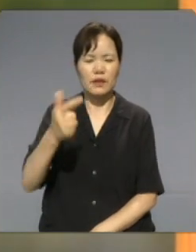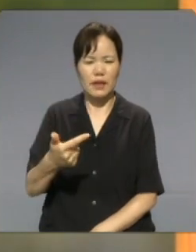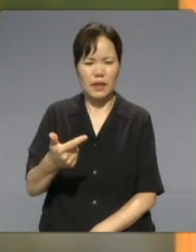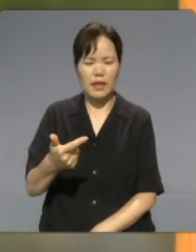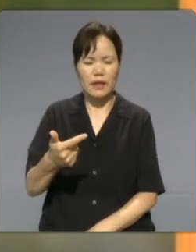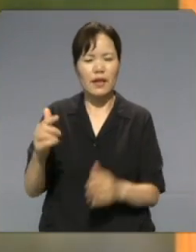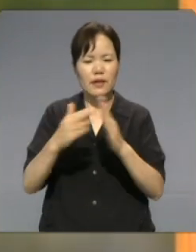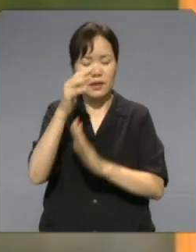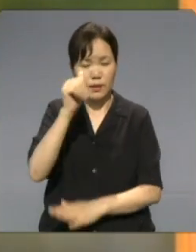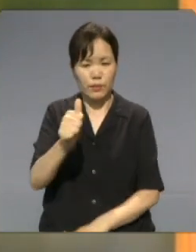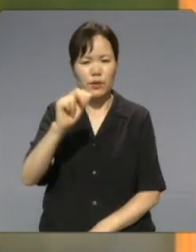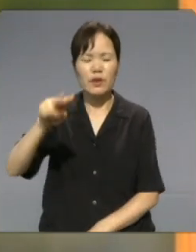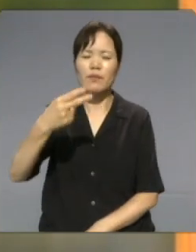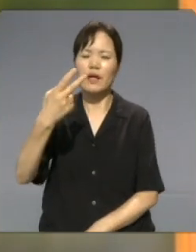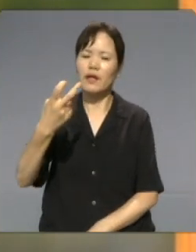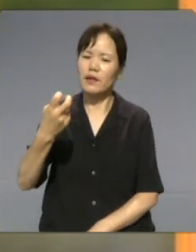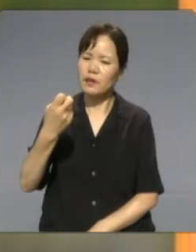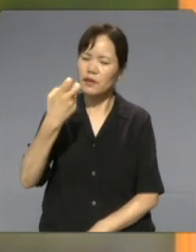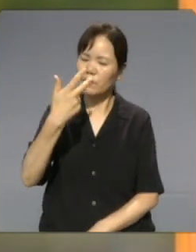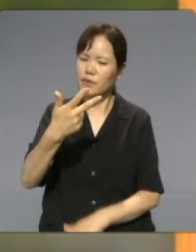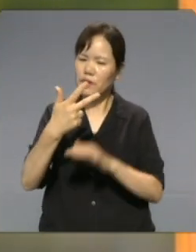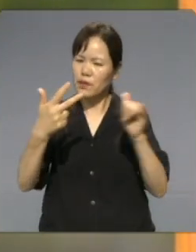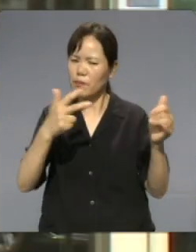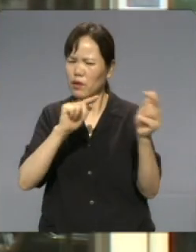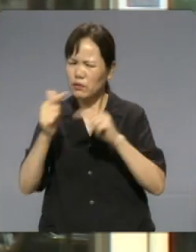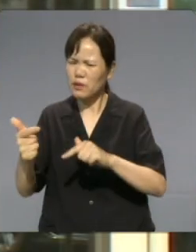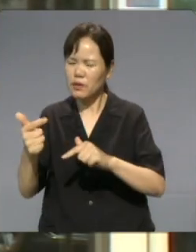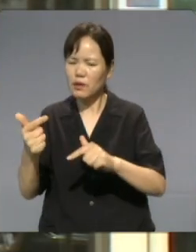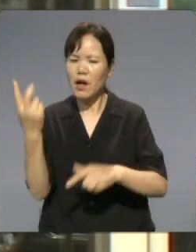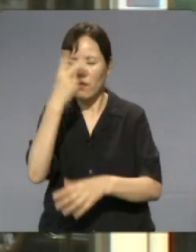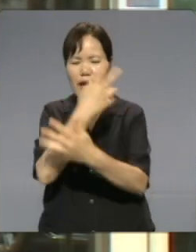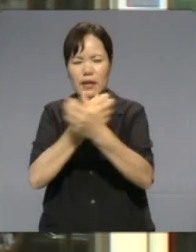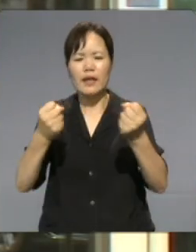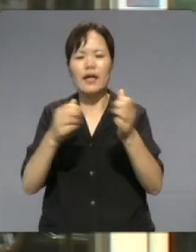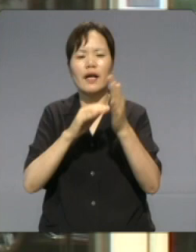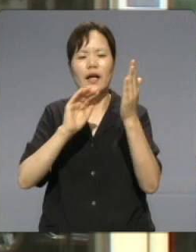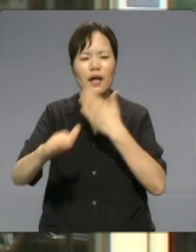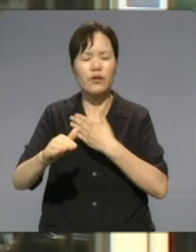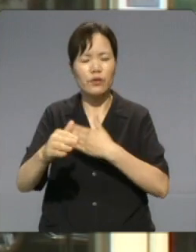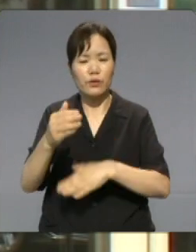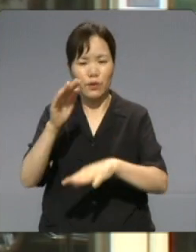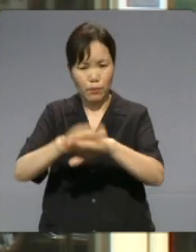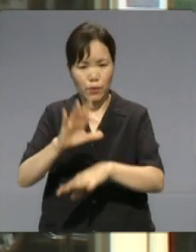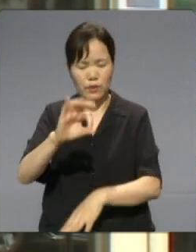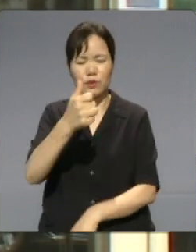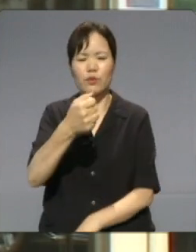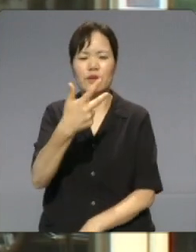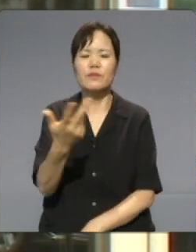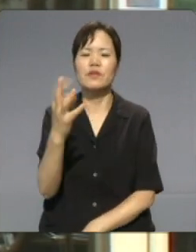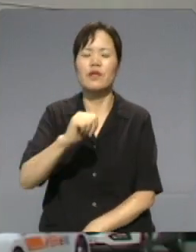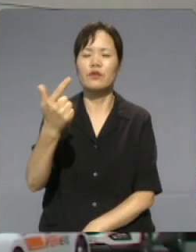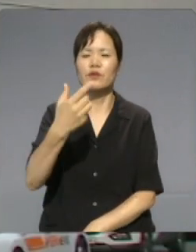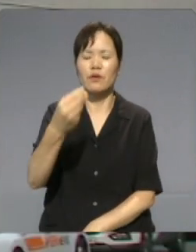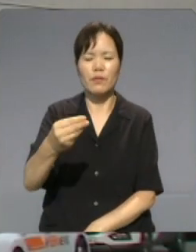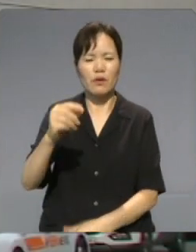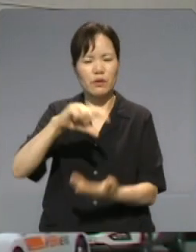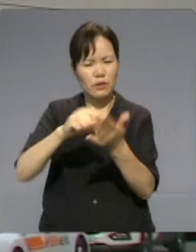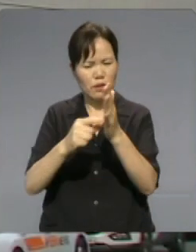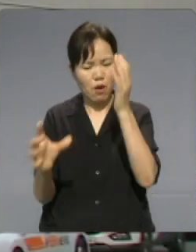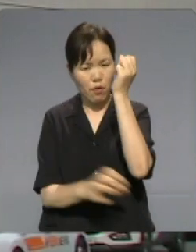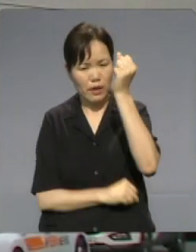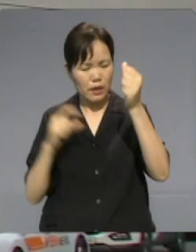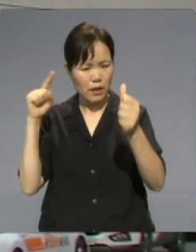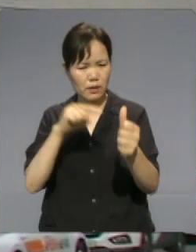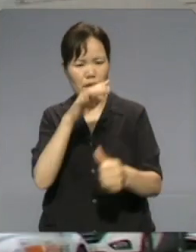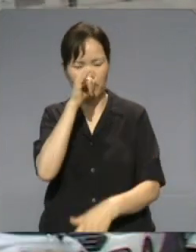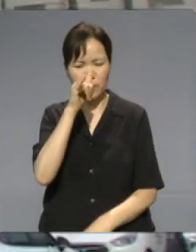맺고 임대인들과 약속한 금액을 초과하는 보증금 57억 6천만 원을 빼돌린 혐의를 받습니다.